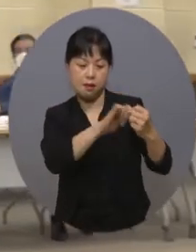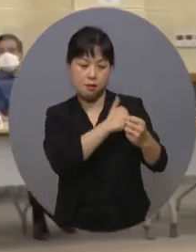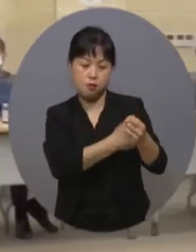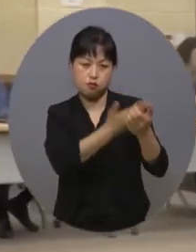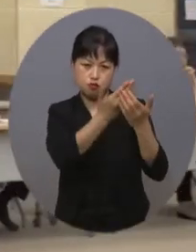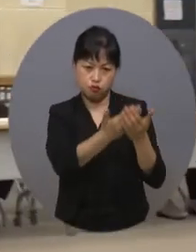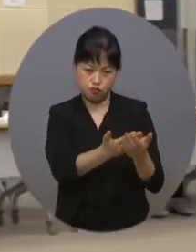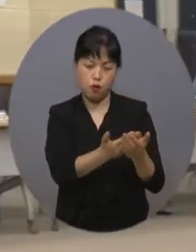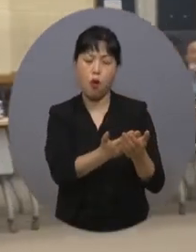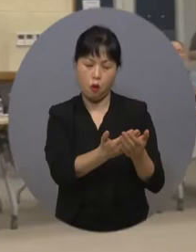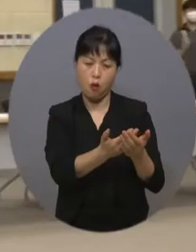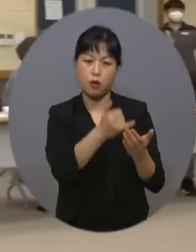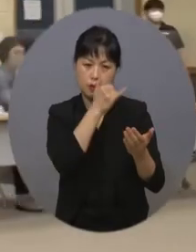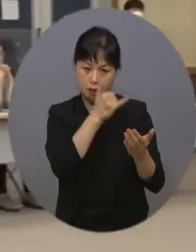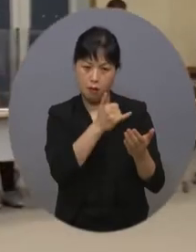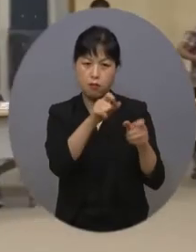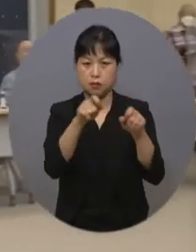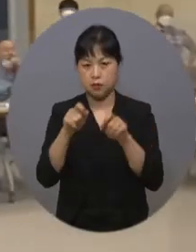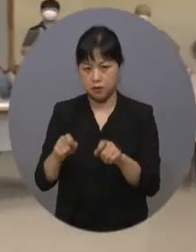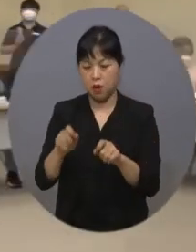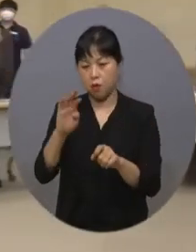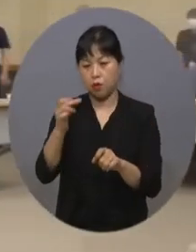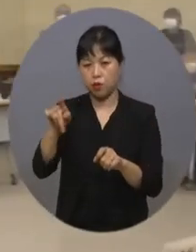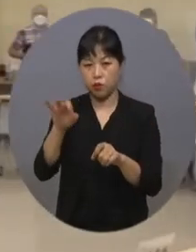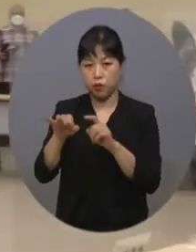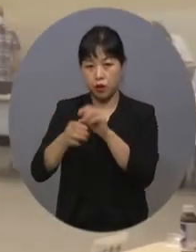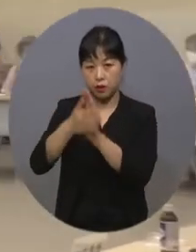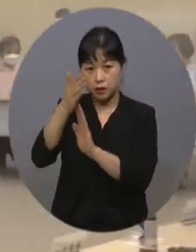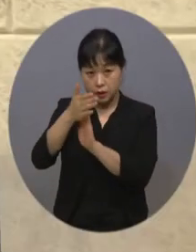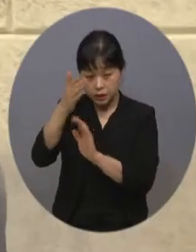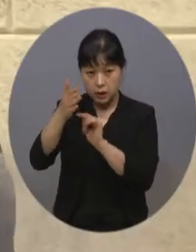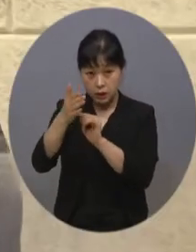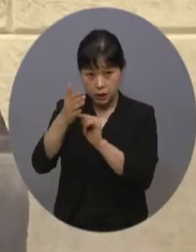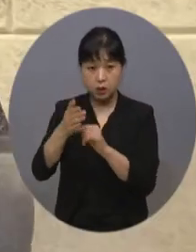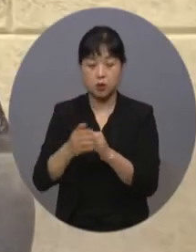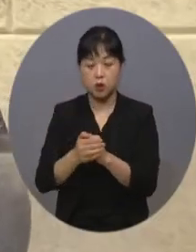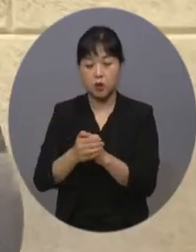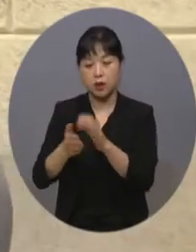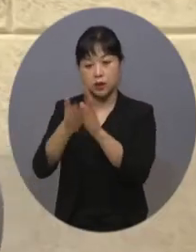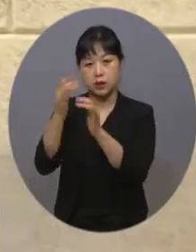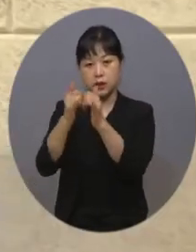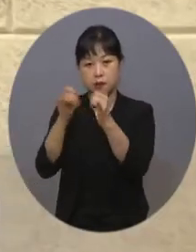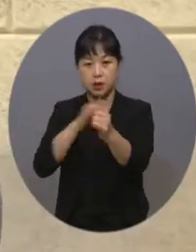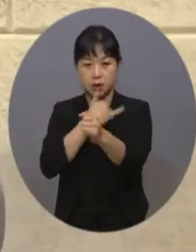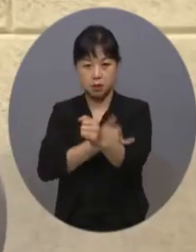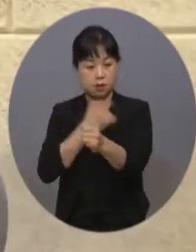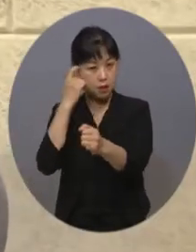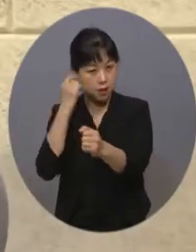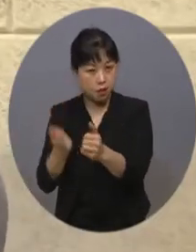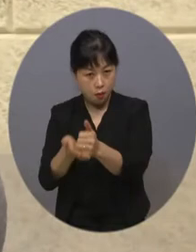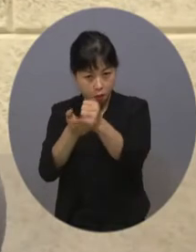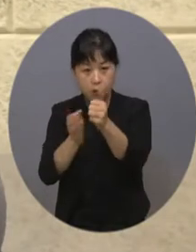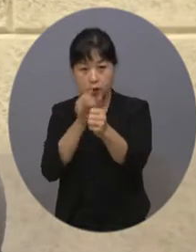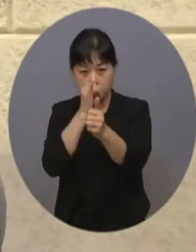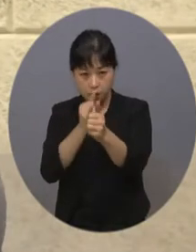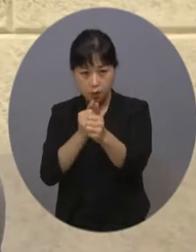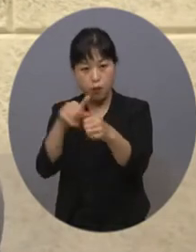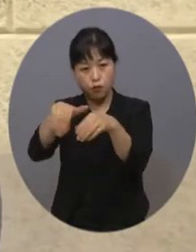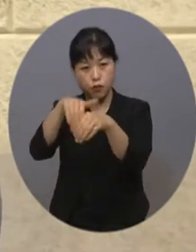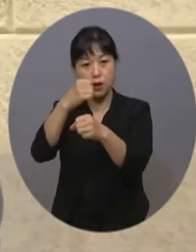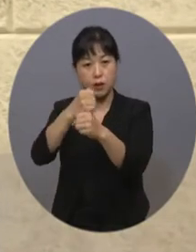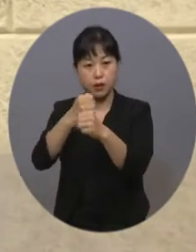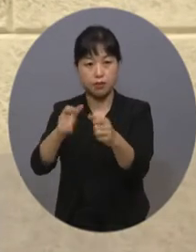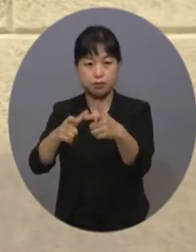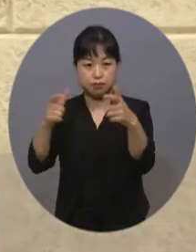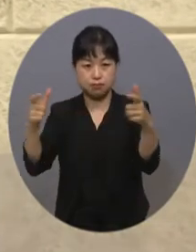중요성이 강조되고 있는 만큼 보령시에서도 흐름에 앞장서 시민 인권의식을 높이고 인권 존중 문화를 확산하여 인권